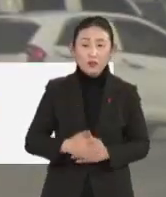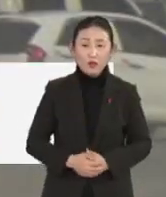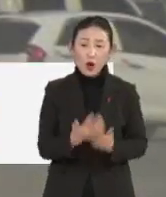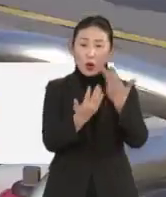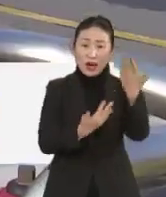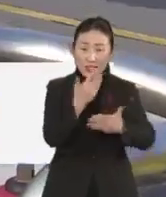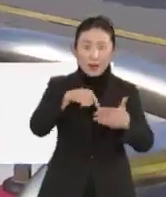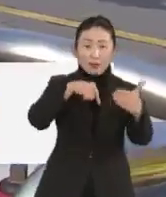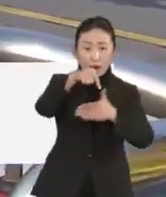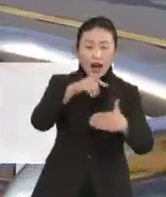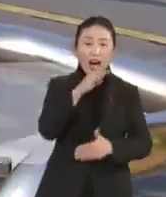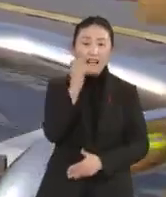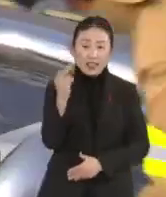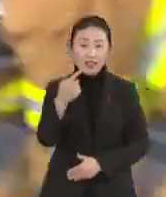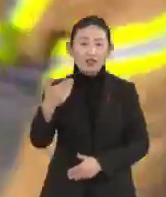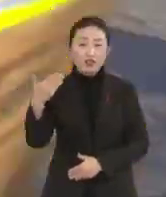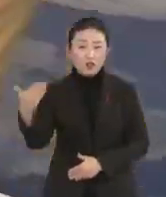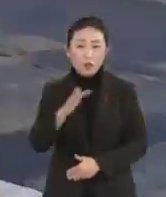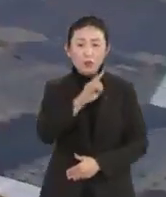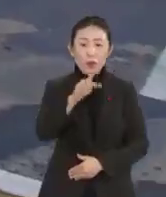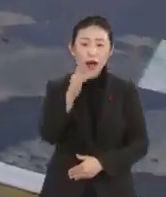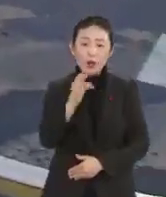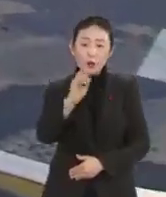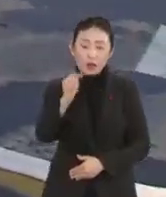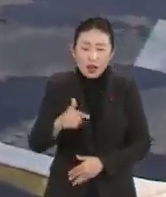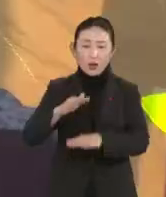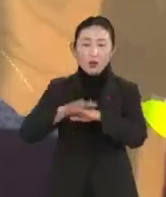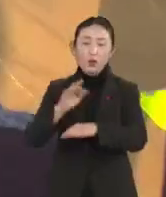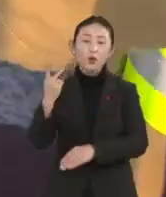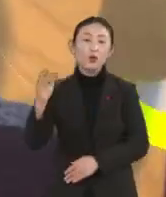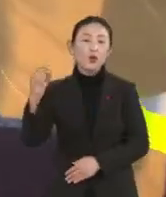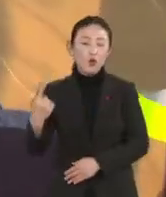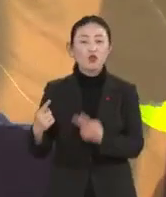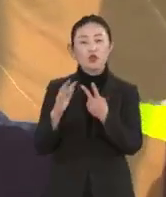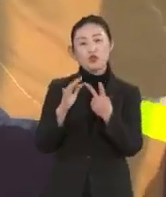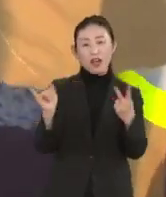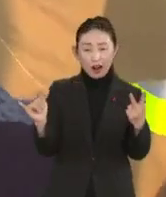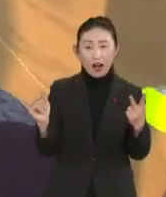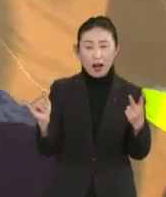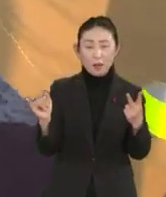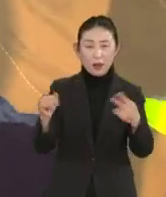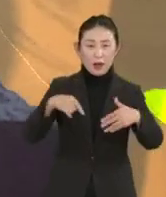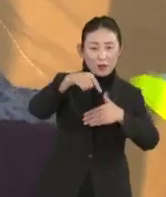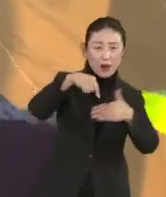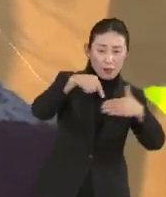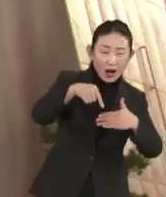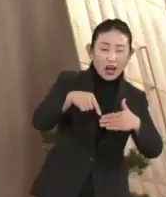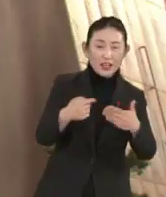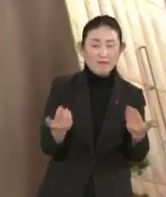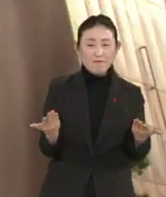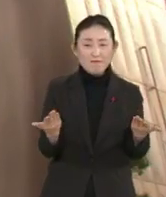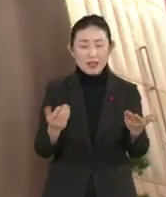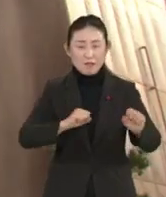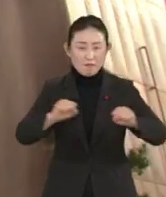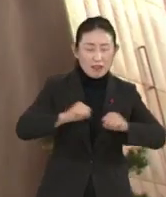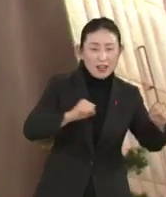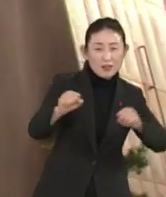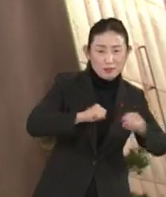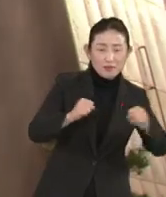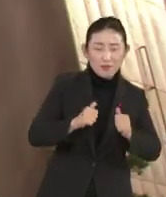화재 분야 출동왕은 아산소방서 박용찬 손영호 소방사로 각각 300여든 내 건 출동과 200시간의